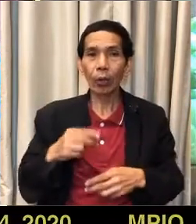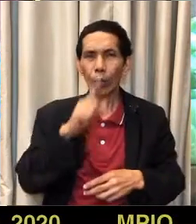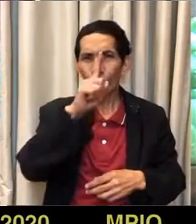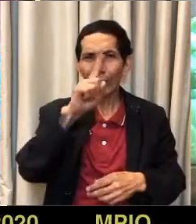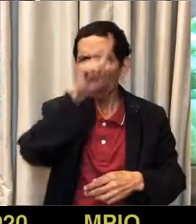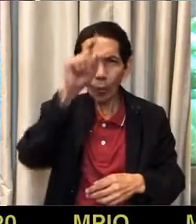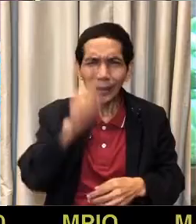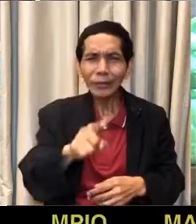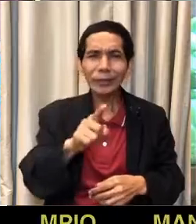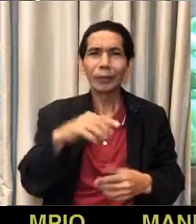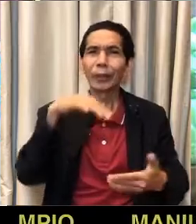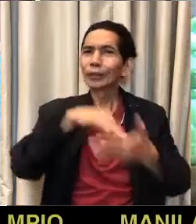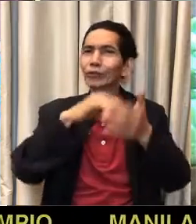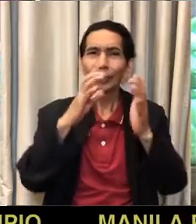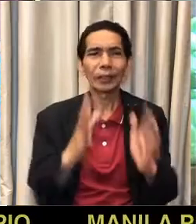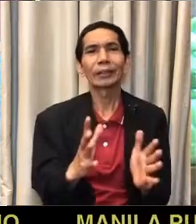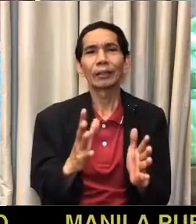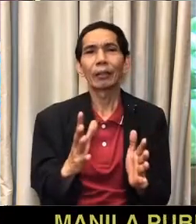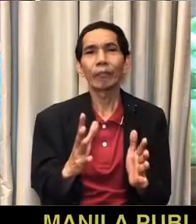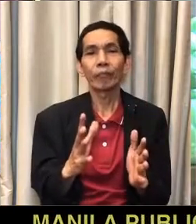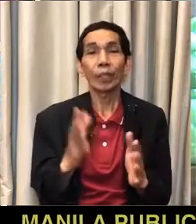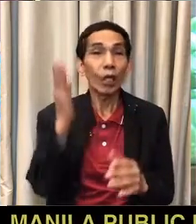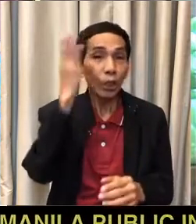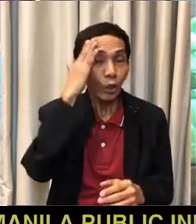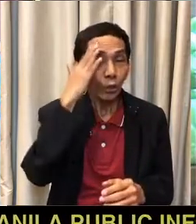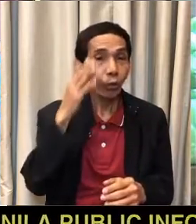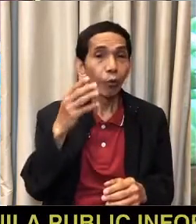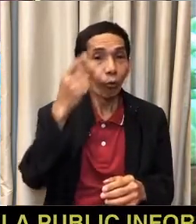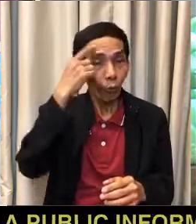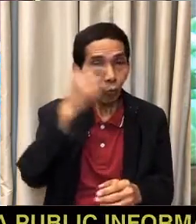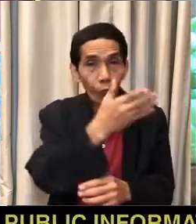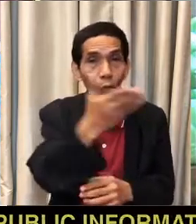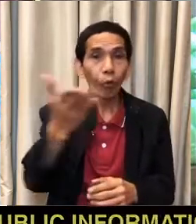tanong na lang ng ating mga estudyante at kaalaman na rin